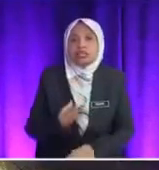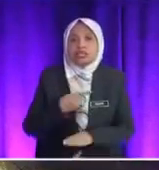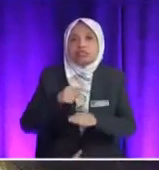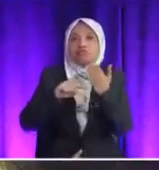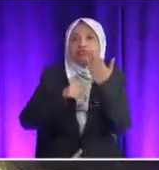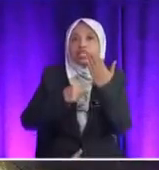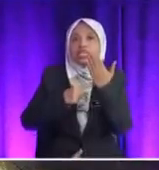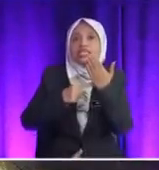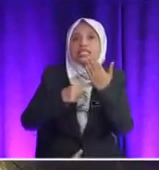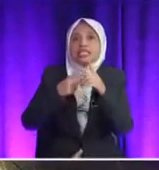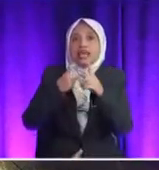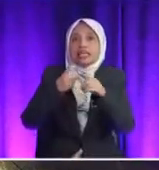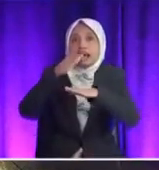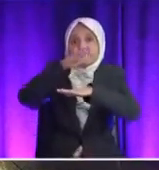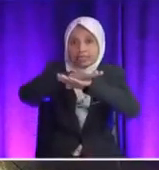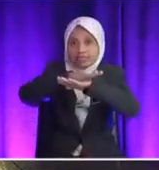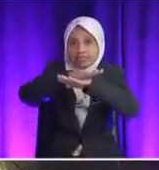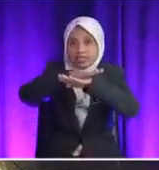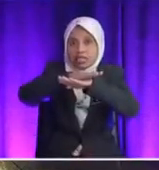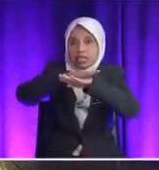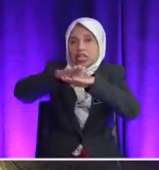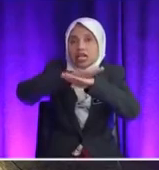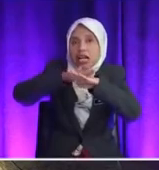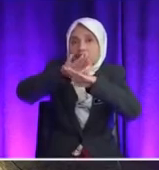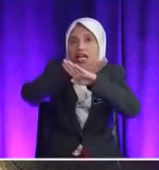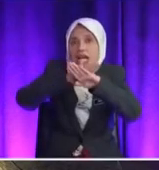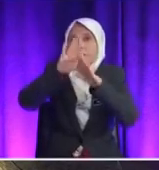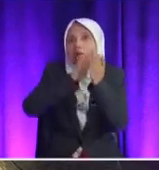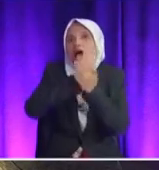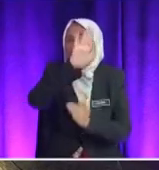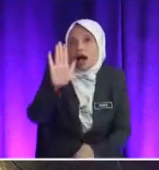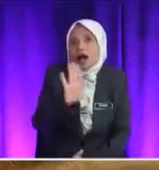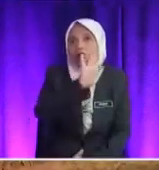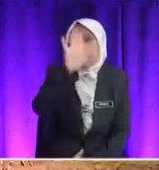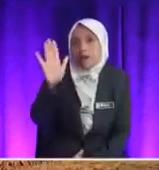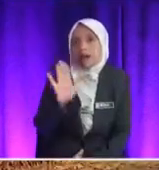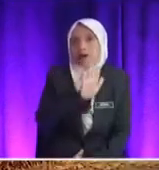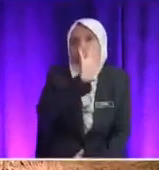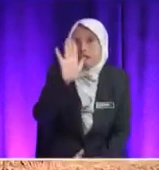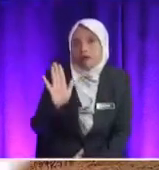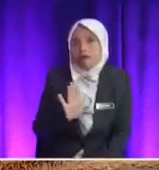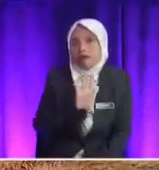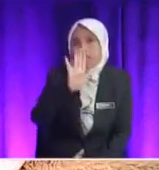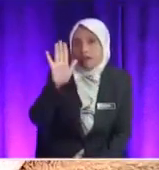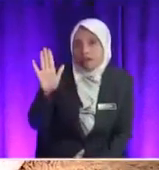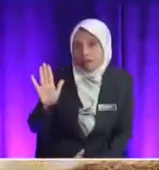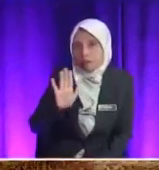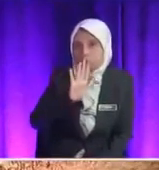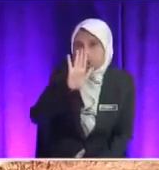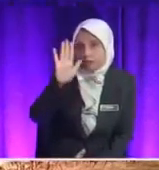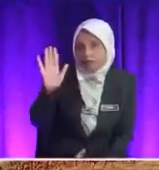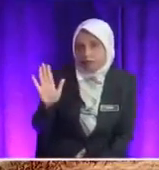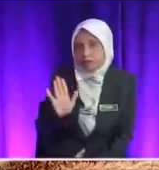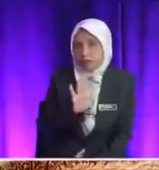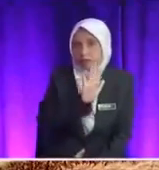cuci harus diganti sini-sini depan senangnya mudah Lu sudah bawah baik eh